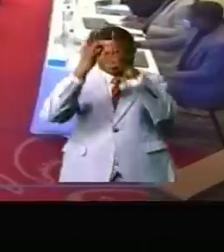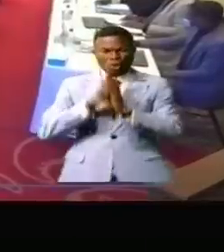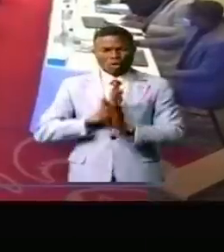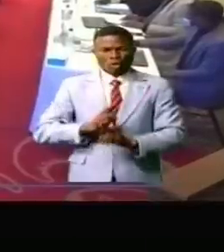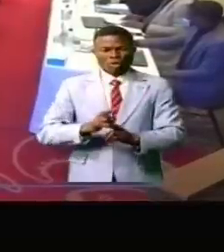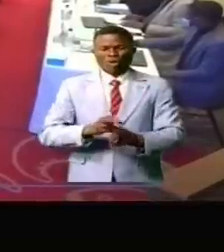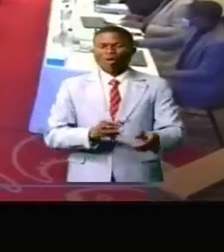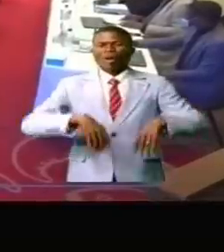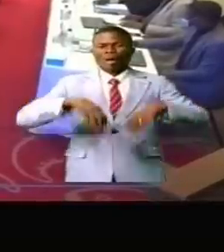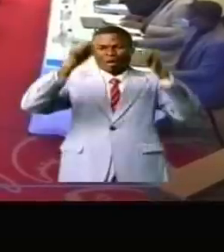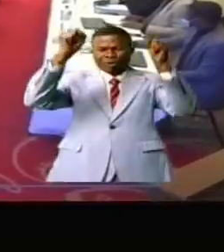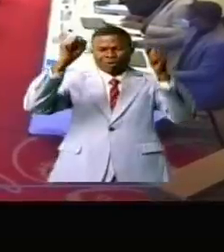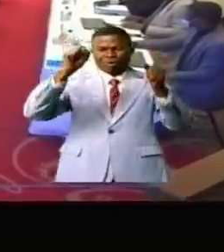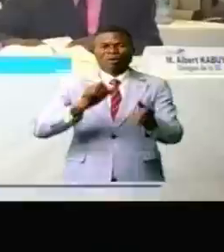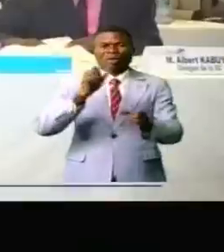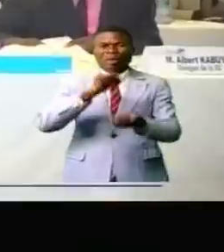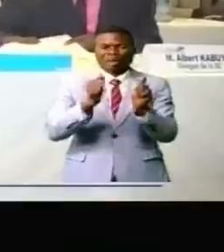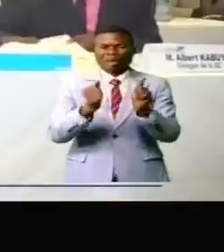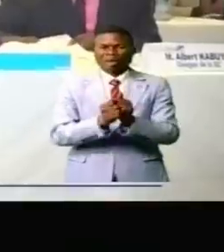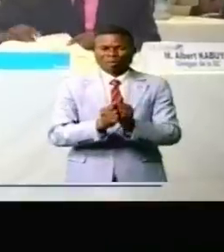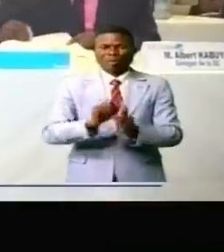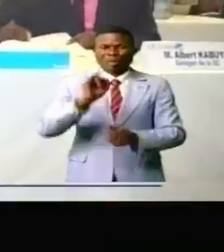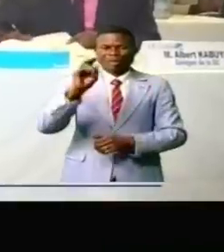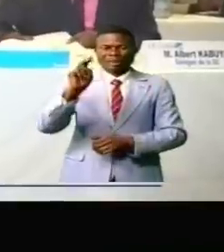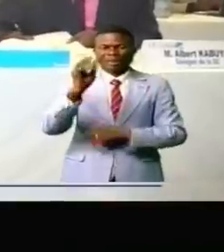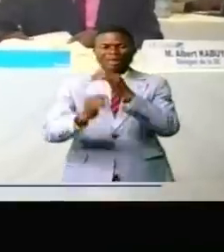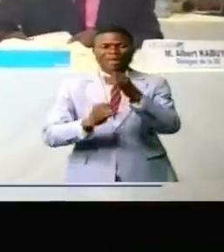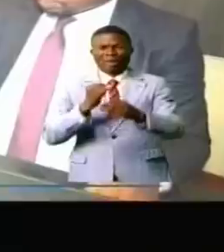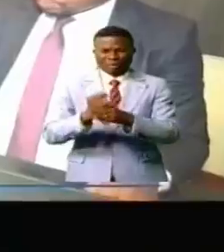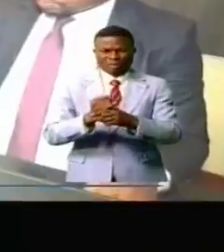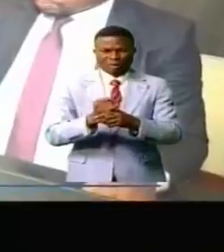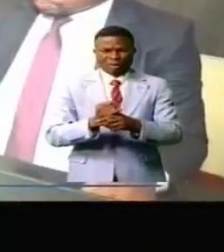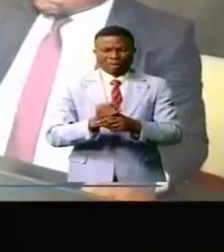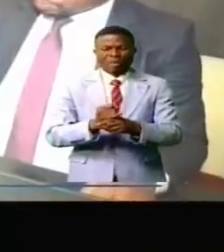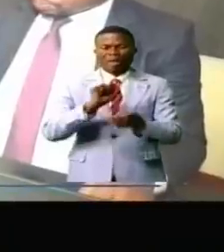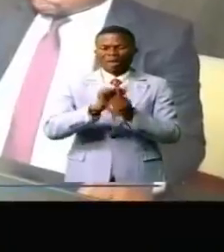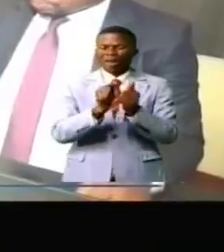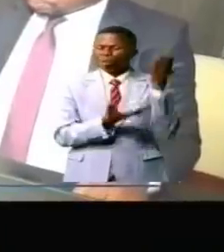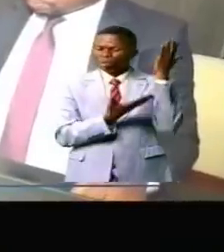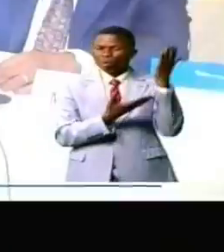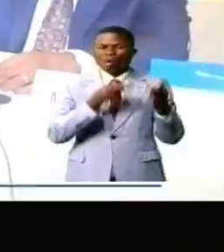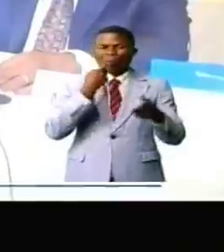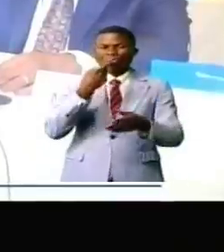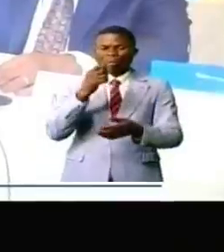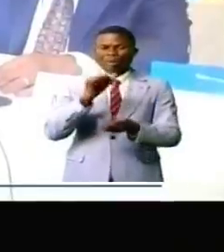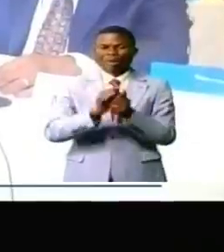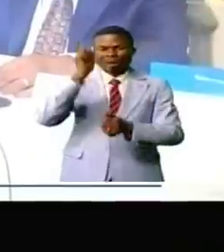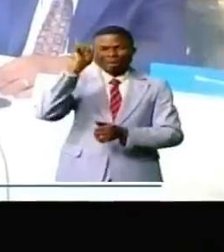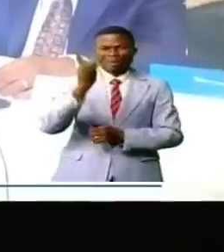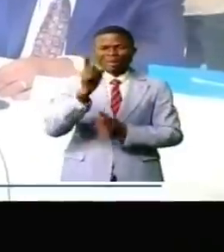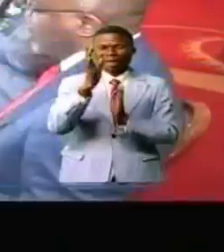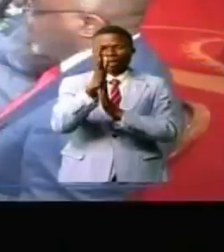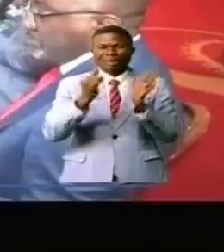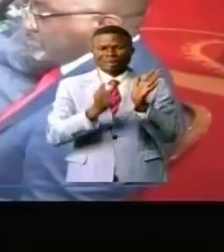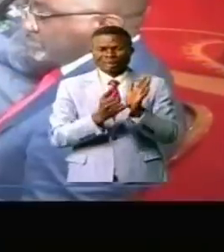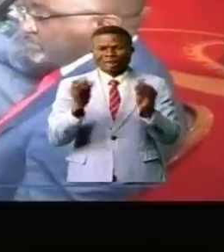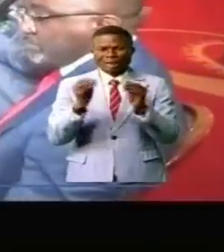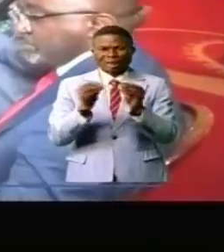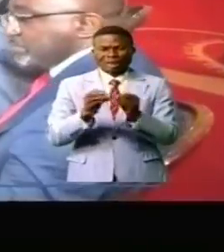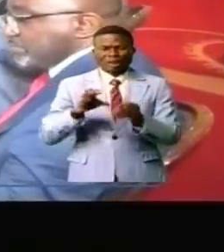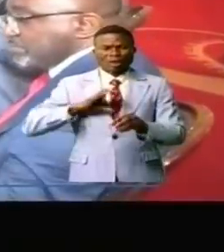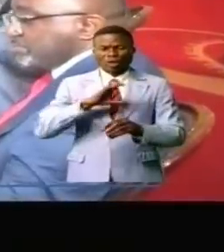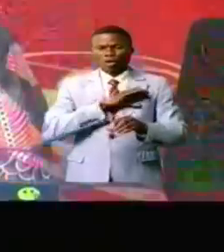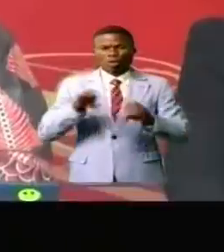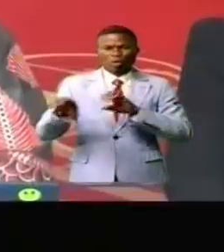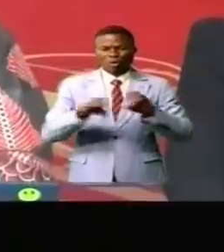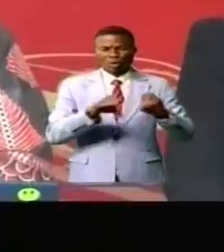sa validation sur le processus ITE international. L'un des points abordés au cours de la 116e réunion du comité